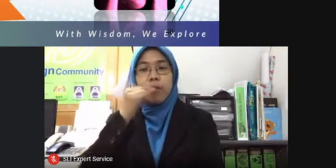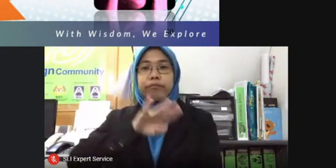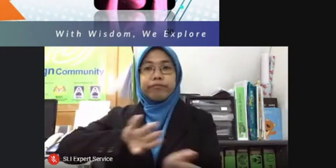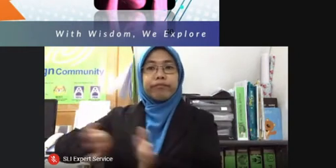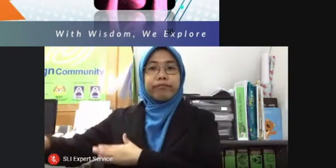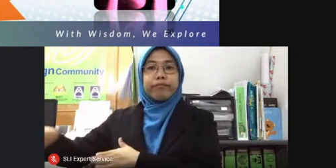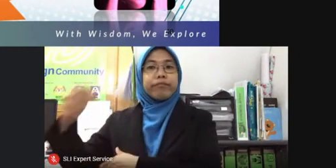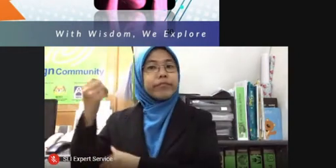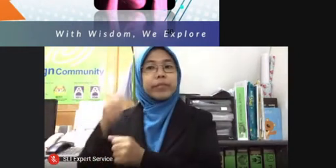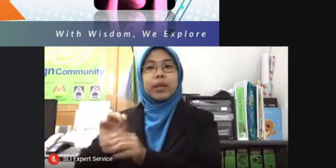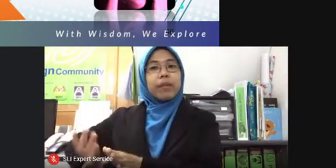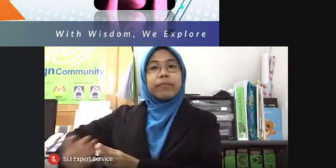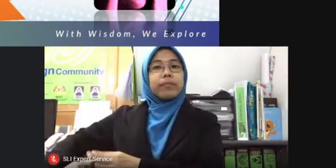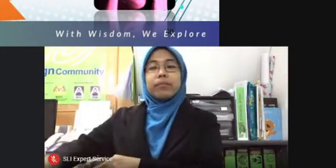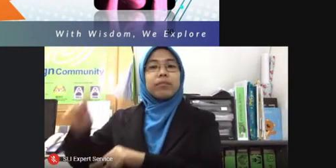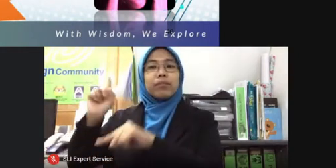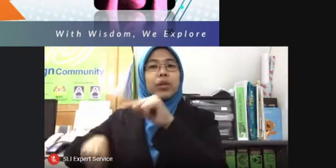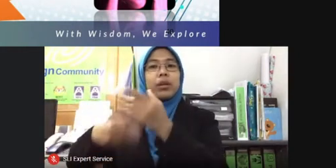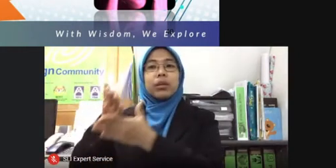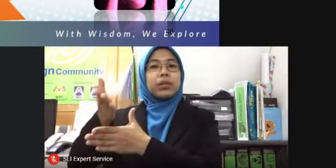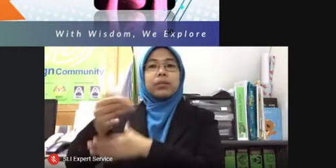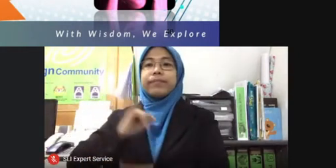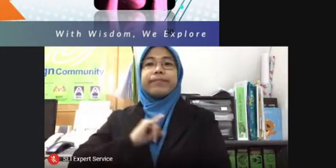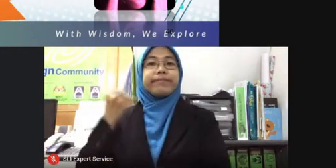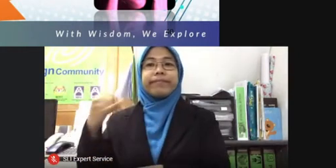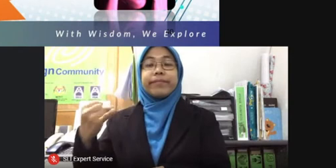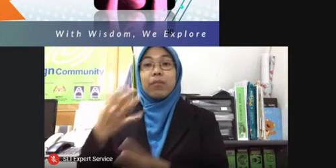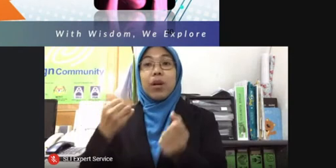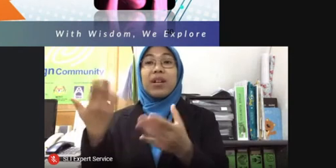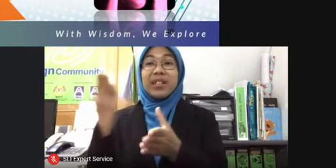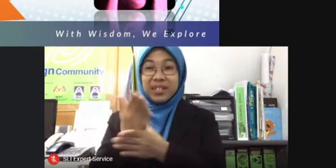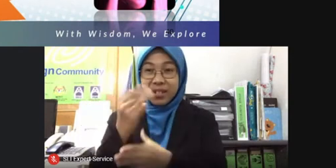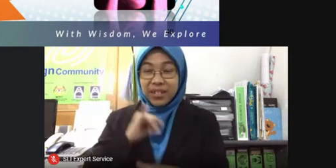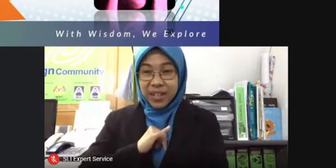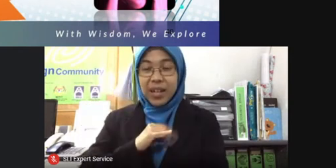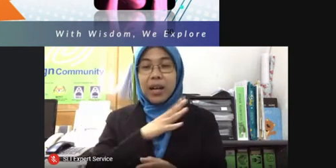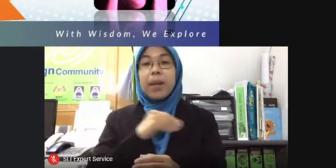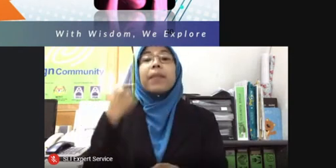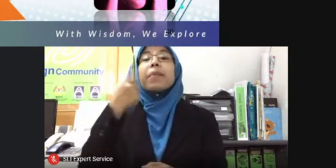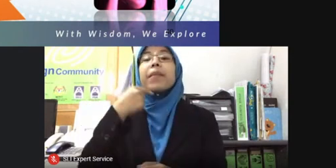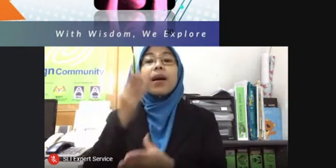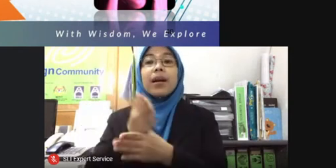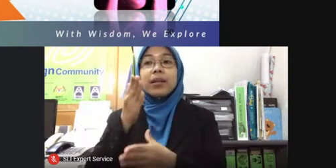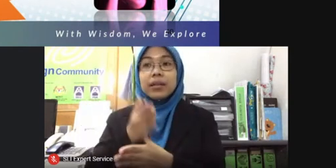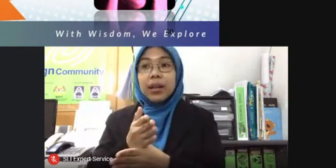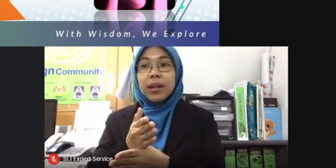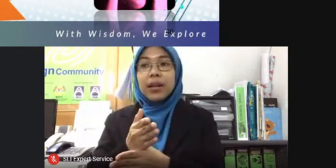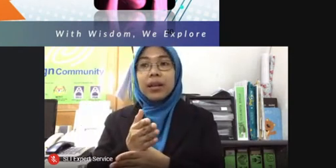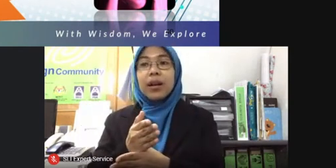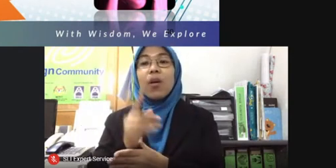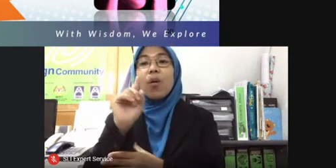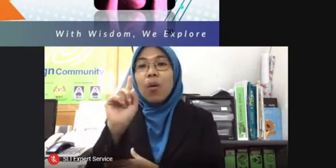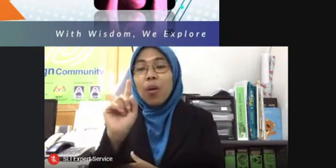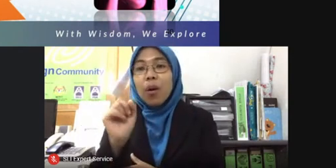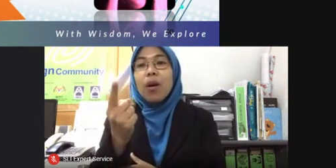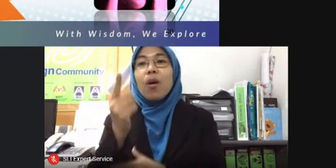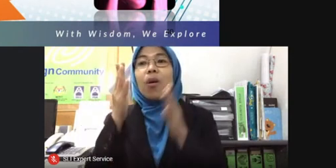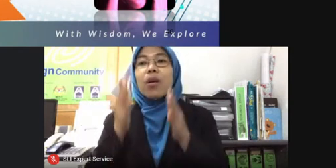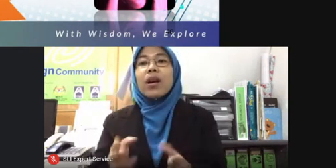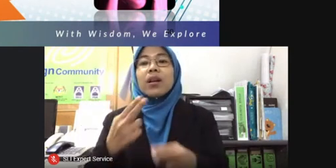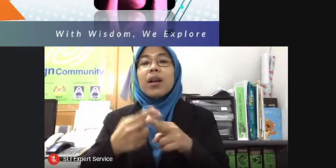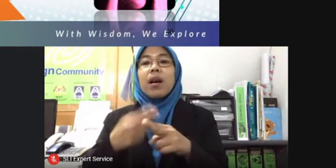eh. Tak boleh kacau dah. Kalau nak kacau saya, siapa yang akan kacau saya? Orang yang akan kacau saya adalah orang nama dia